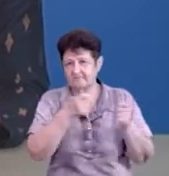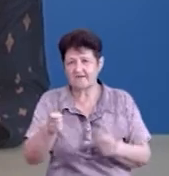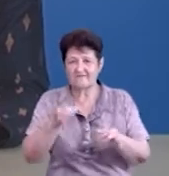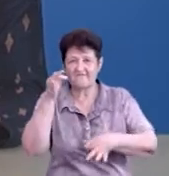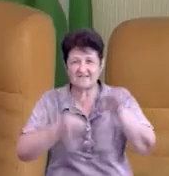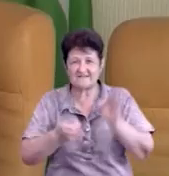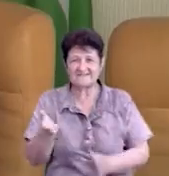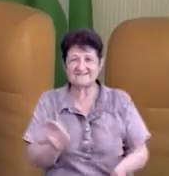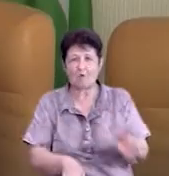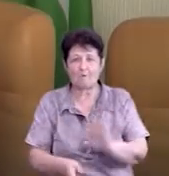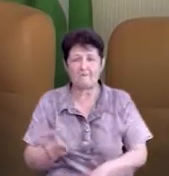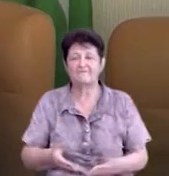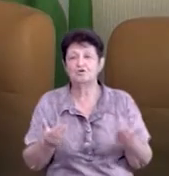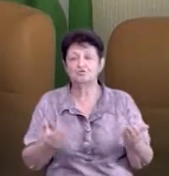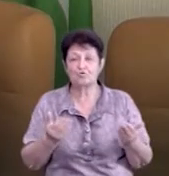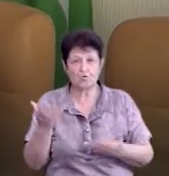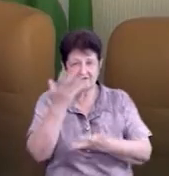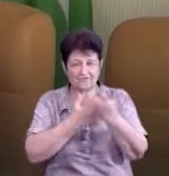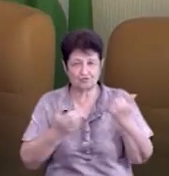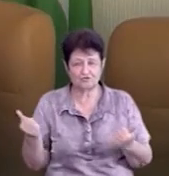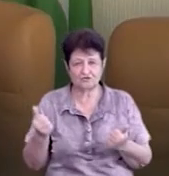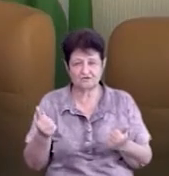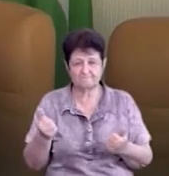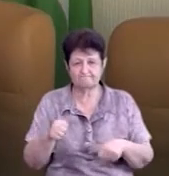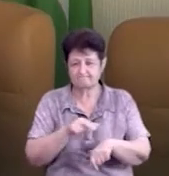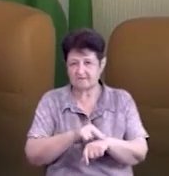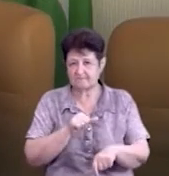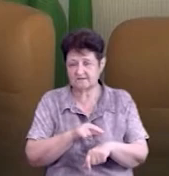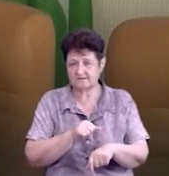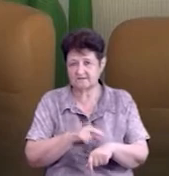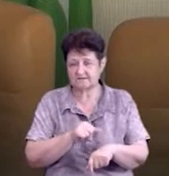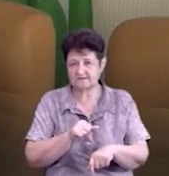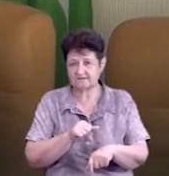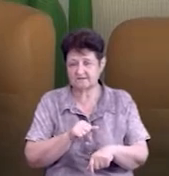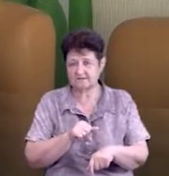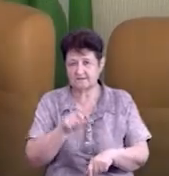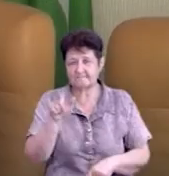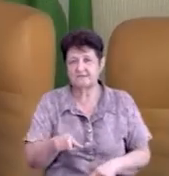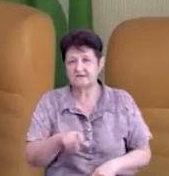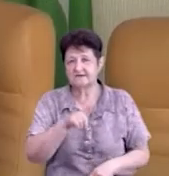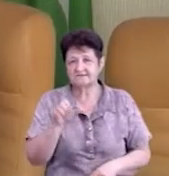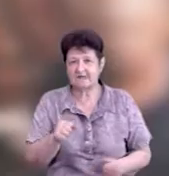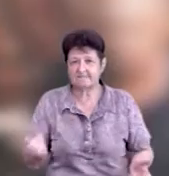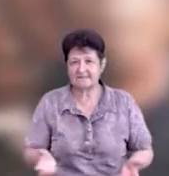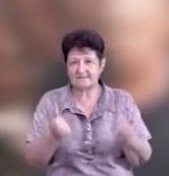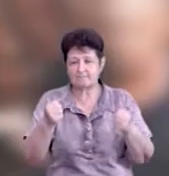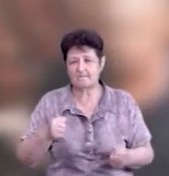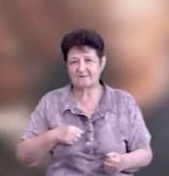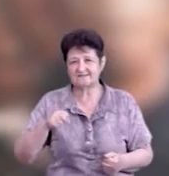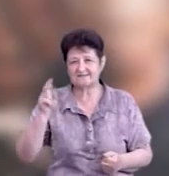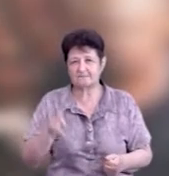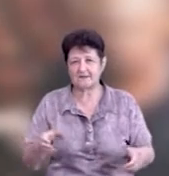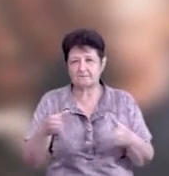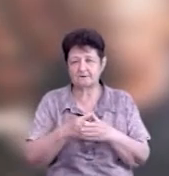закопав. Сьогодні вночі оперативники кримінальної поліції Чернігівщини за силової підтримки бійців